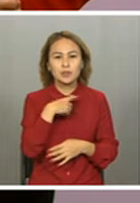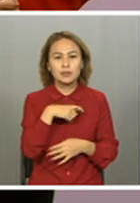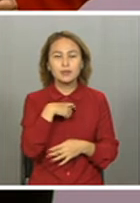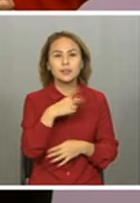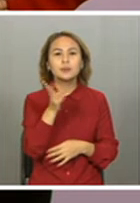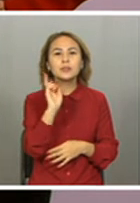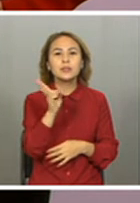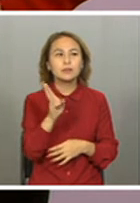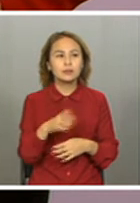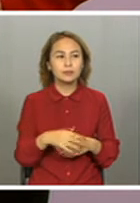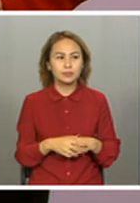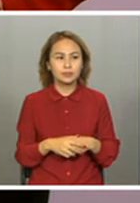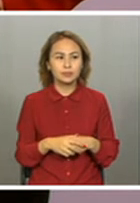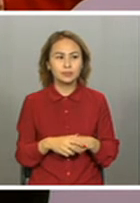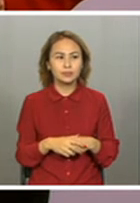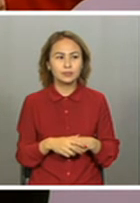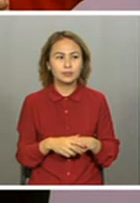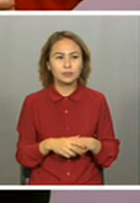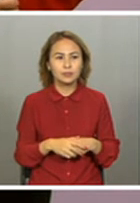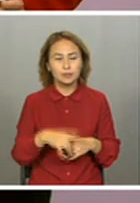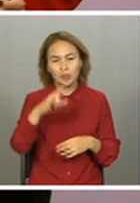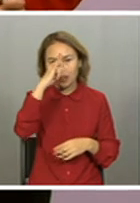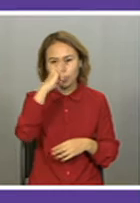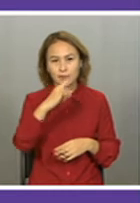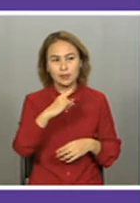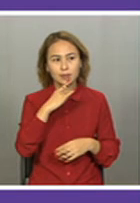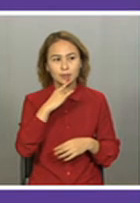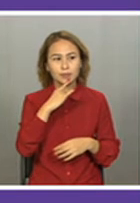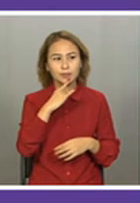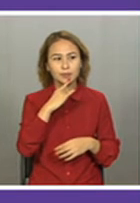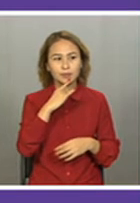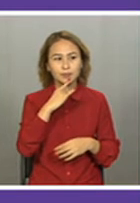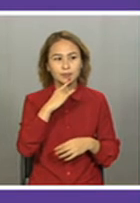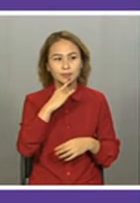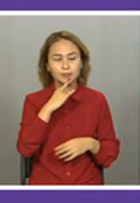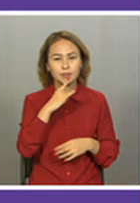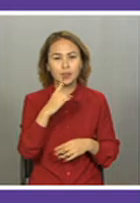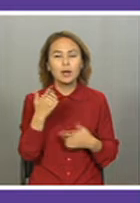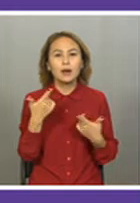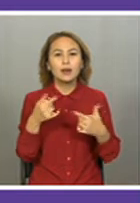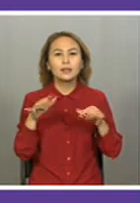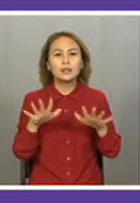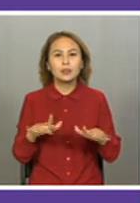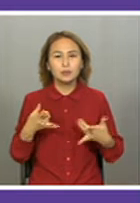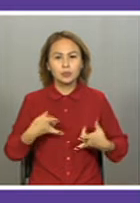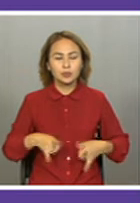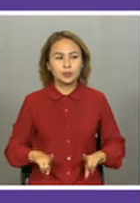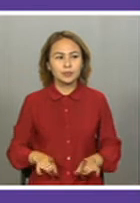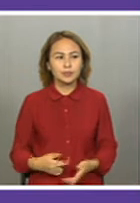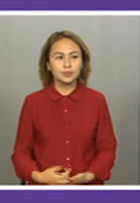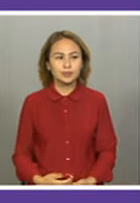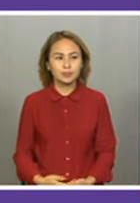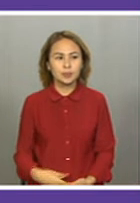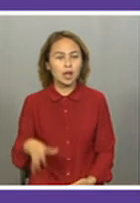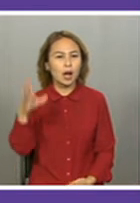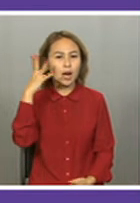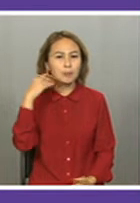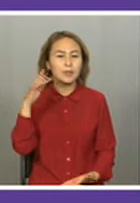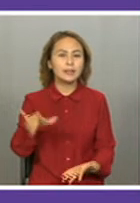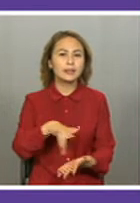Өзің кімсің? Қазақпын. Қайда тудың? Алматы